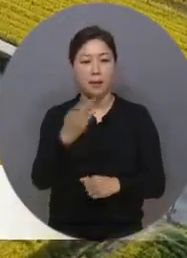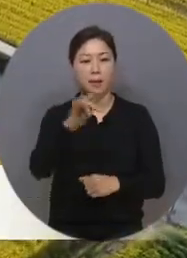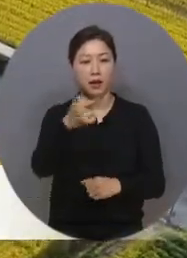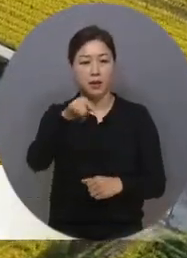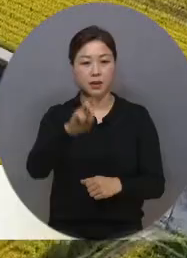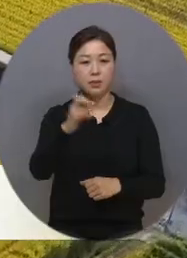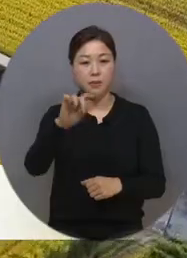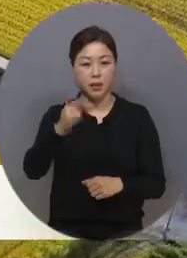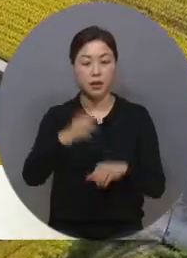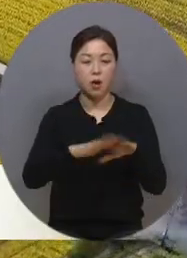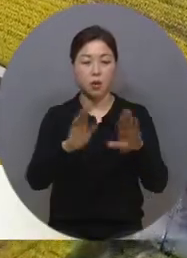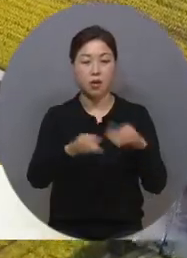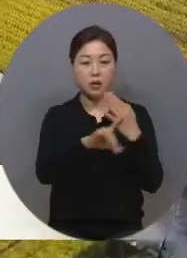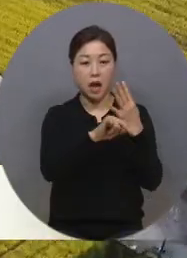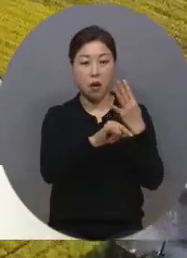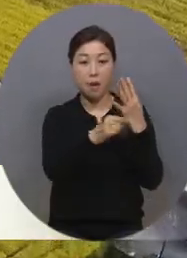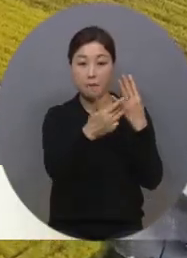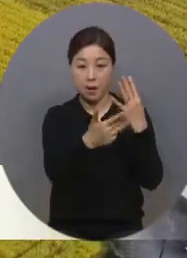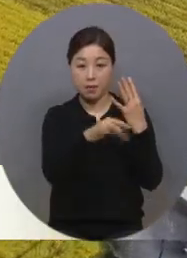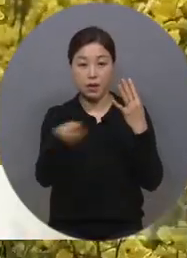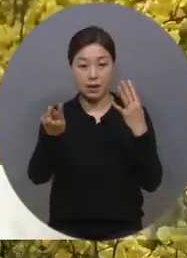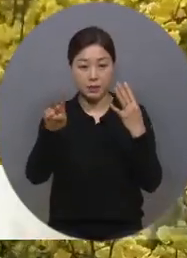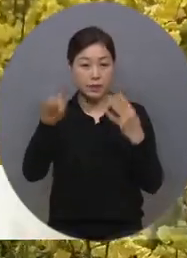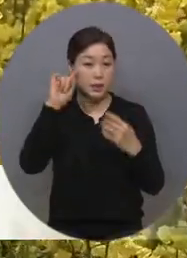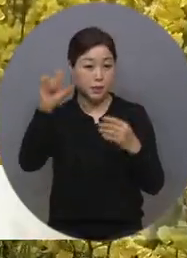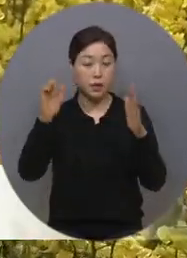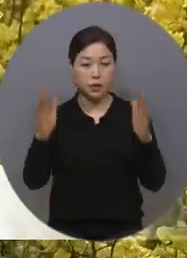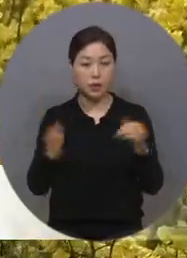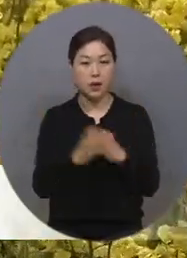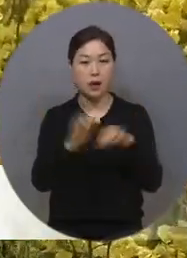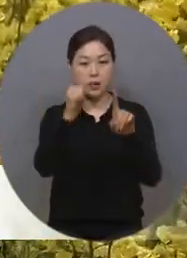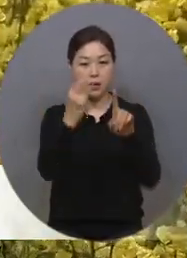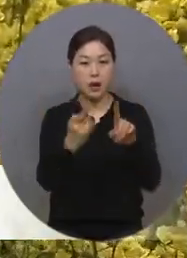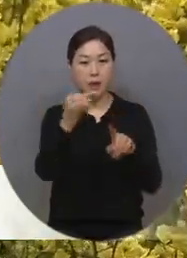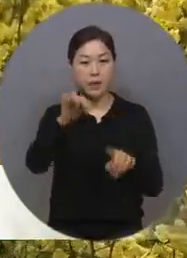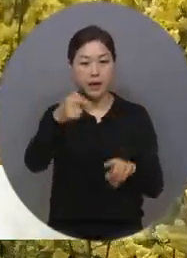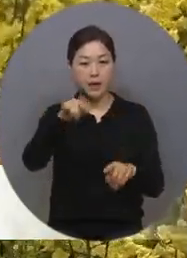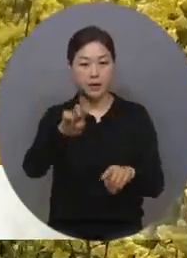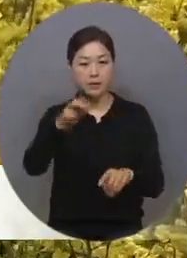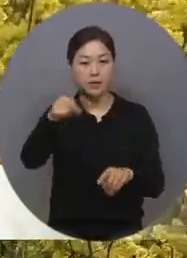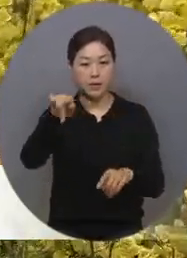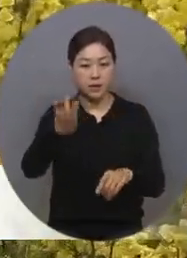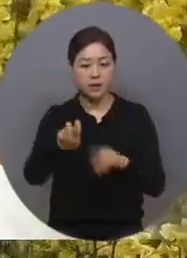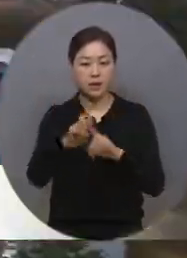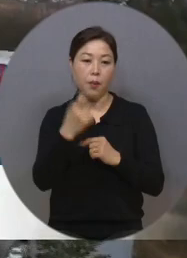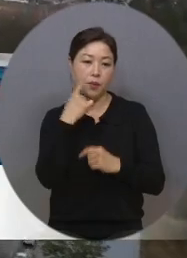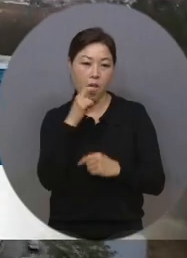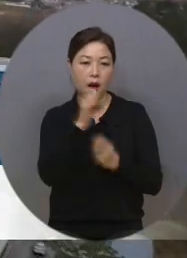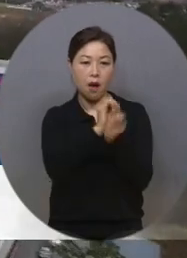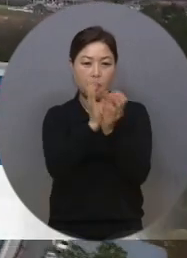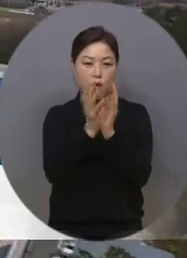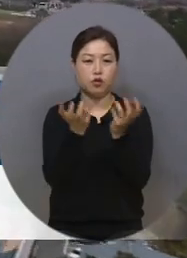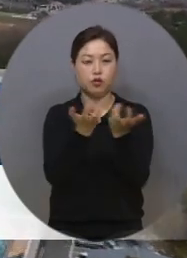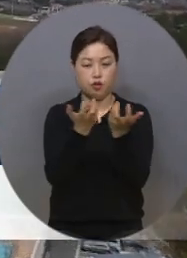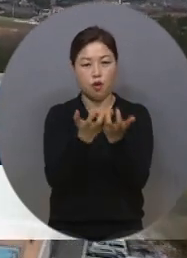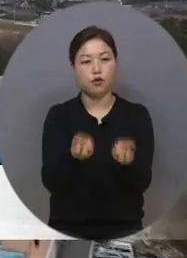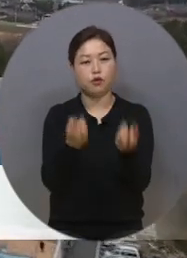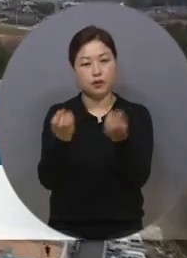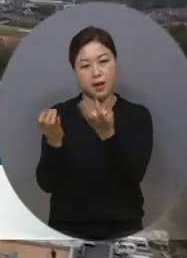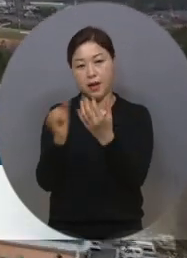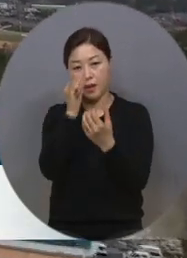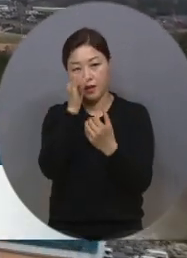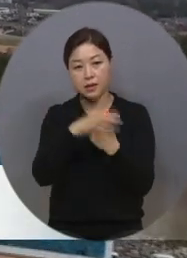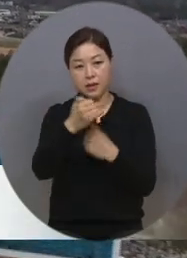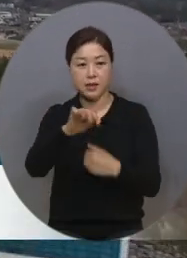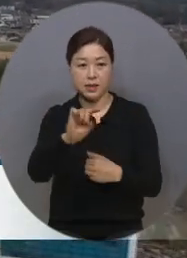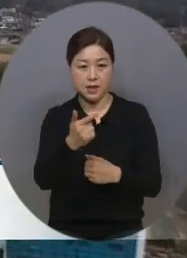팔금면에서는 오는 8일부터 22일까지 15일간 제1회 팔금섬 유채꽃 축제를 개최해 신안군 섬 전역에서